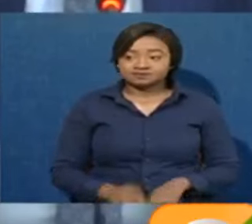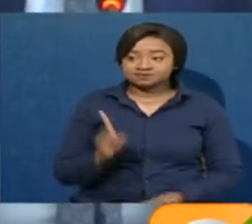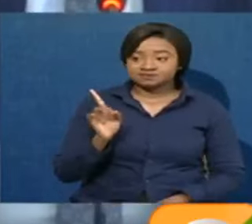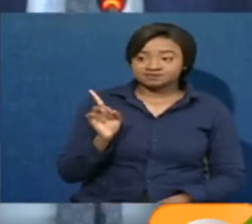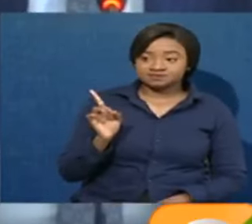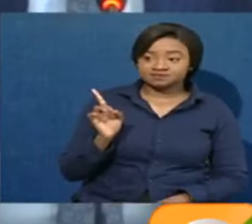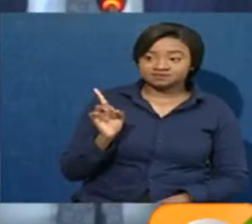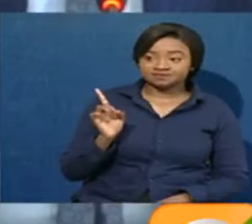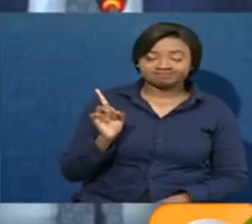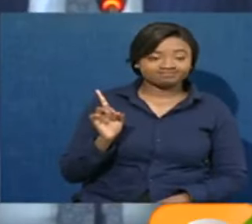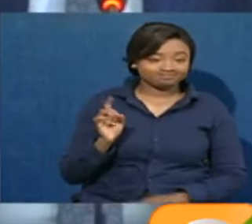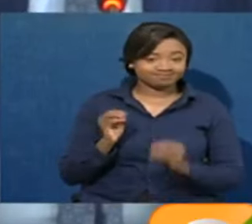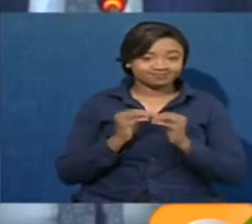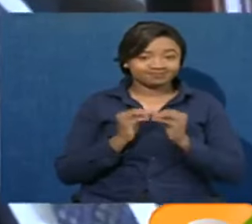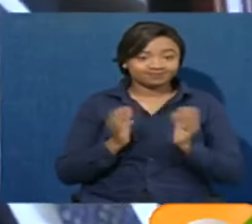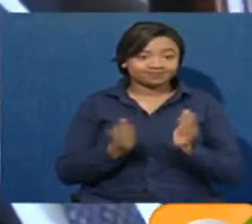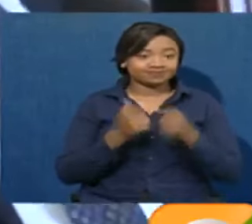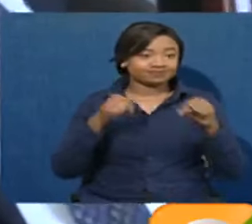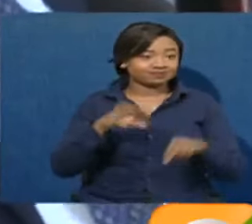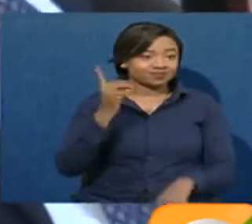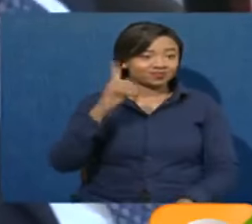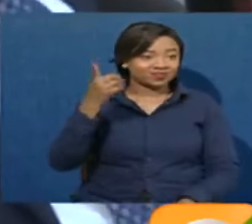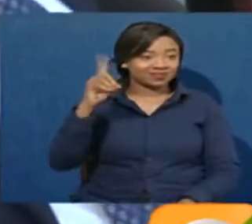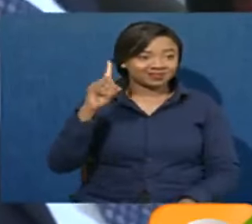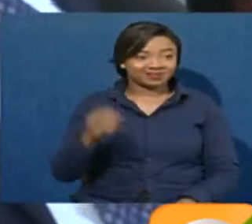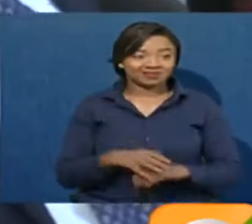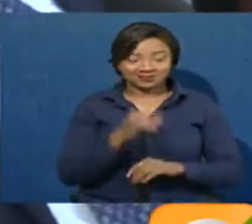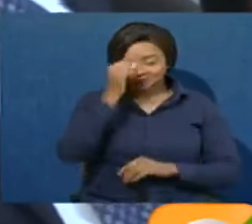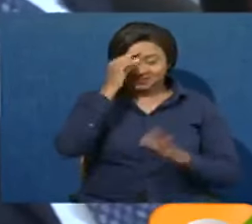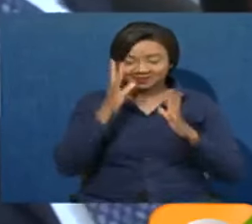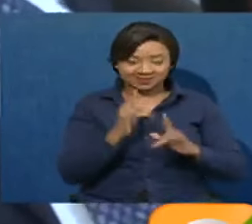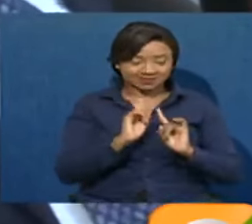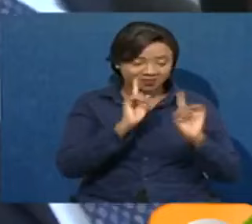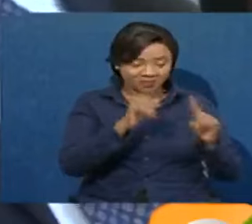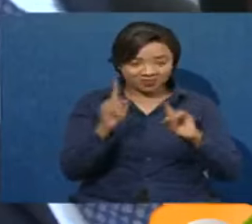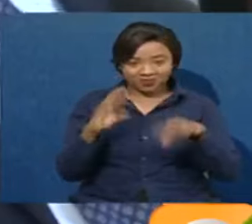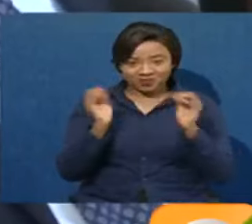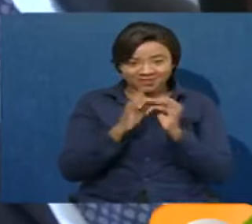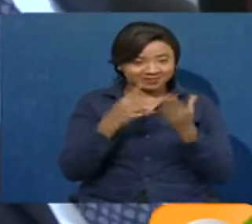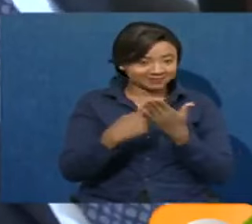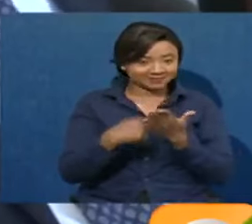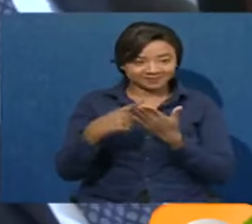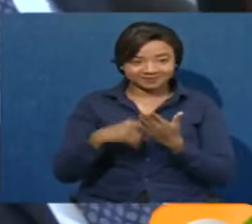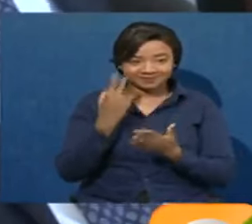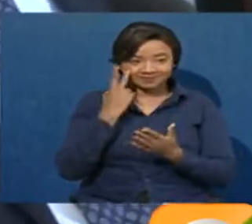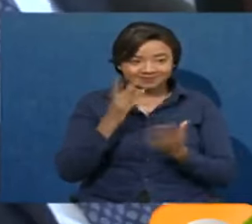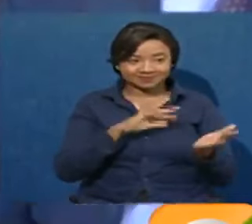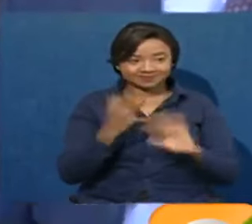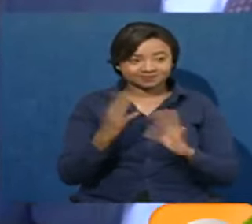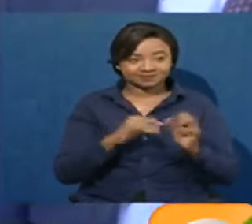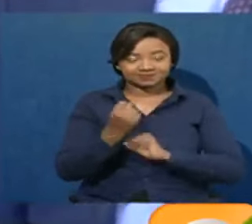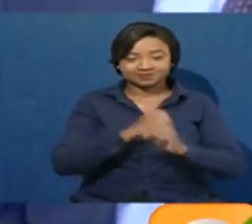Katika kikao maalum jijini Nairobi, baraza la magavana lilikutana kujadiliana jinsi shughuli zimelemazwa katika